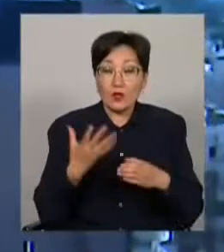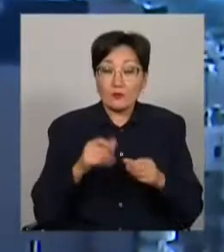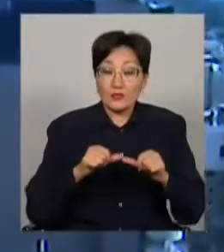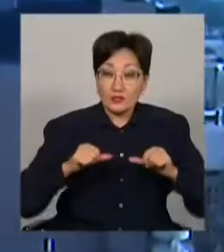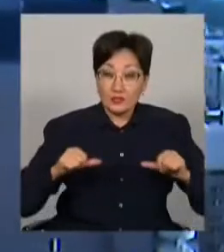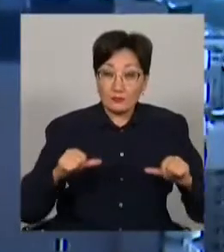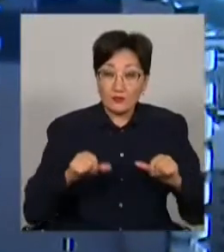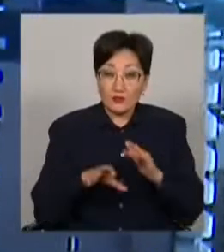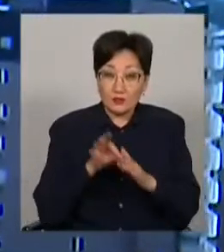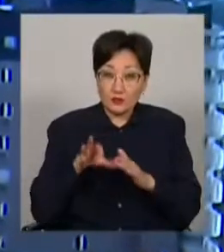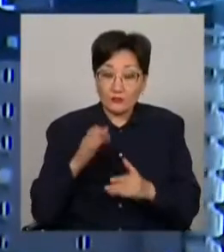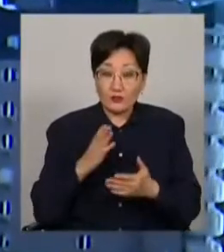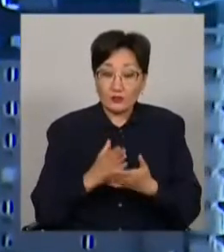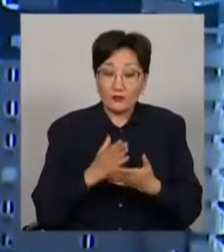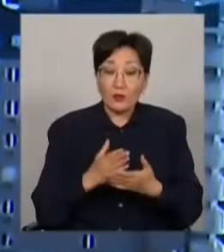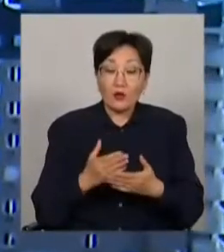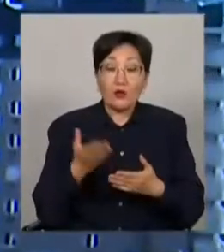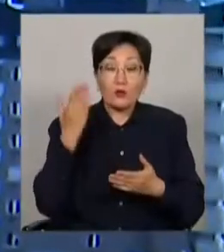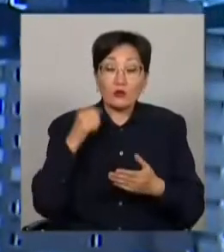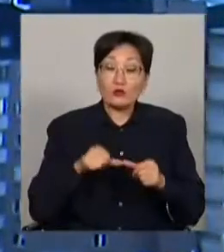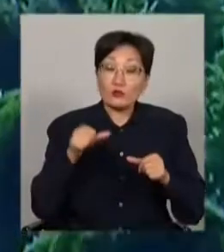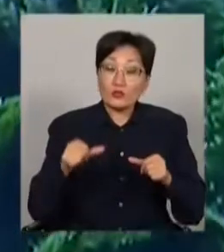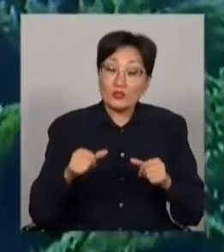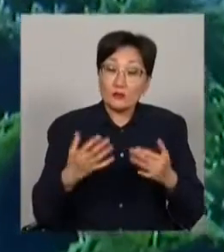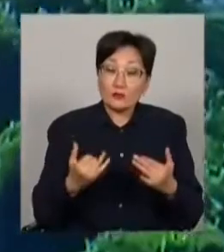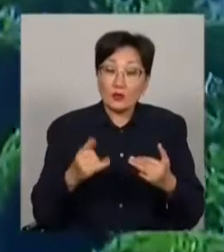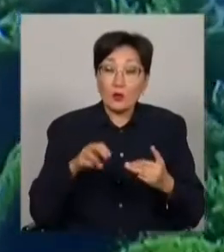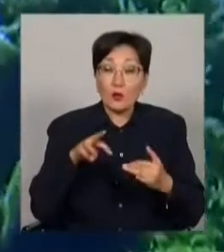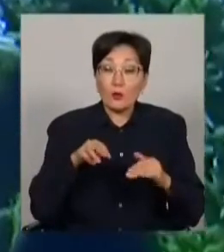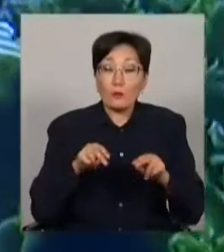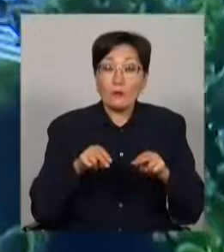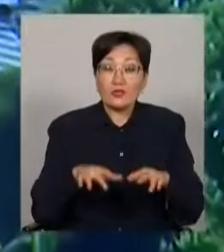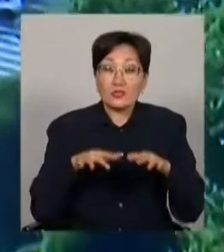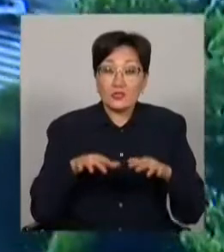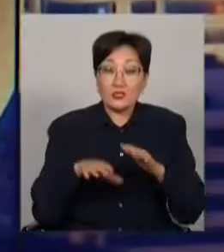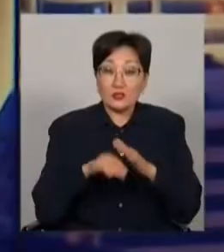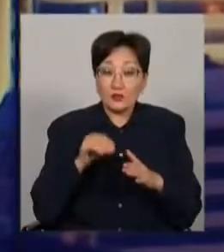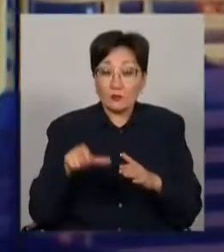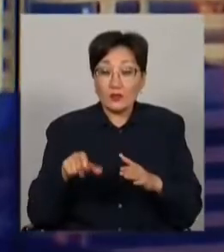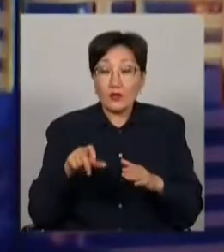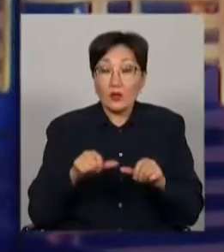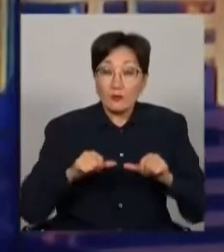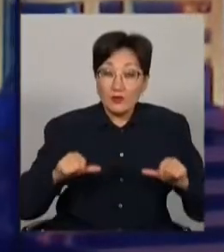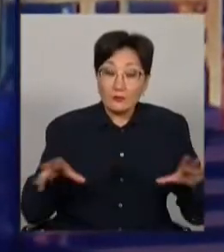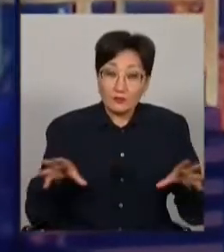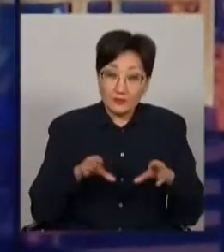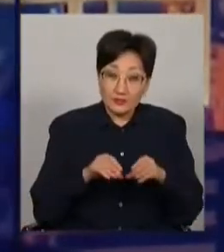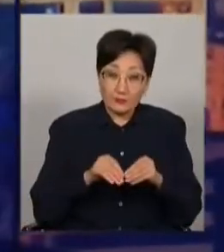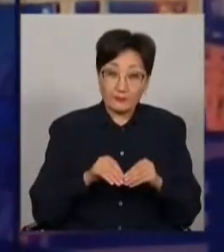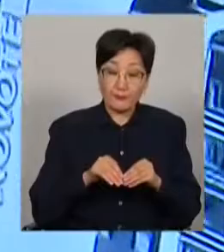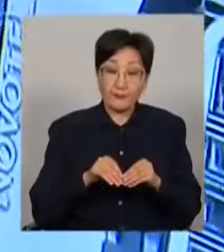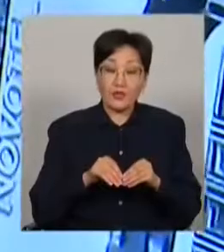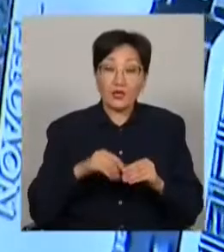құралды. Бұның бұрынғыдан өзгешелігі қазір мына мәслихат депутаттарыменен, солардың мәслихат комиссияларымен бірігіп отырып,